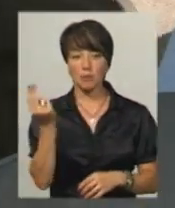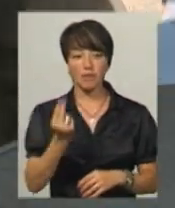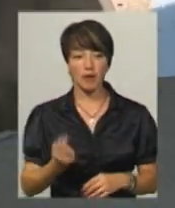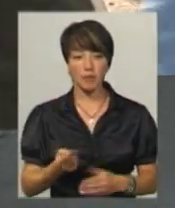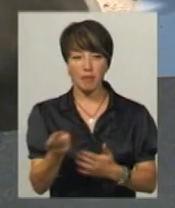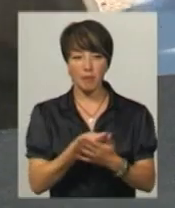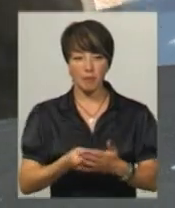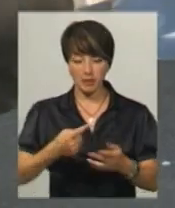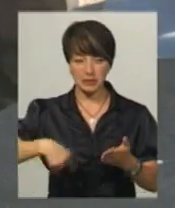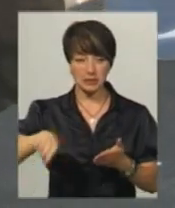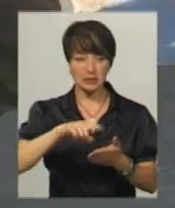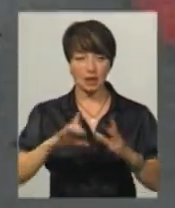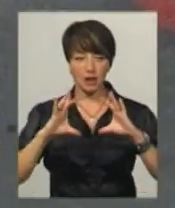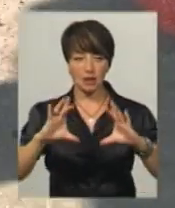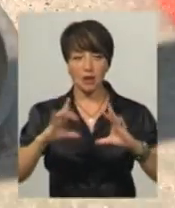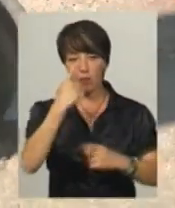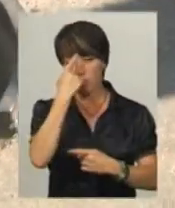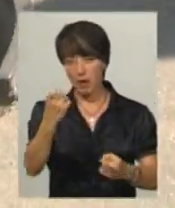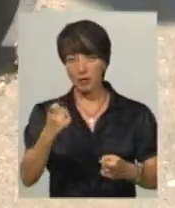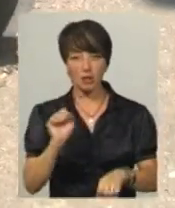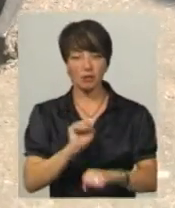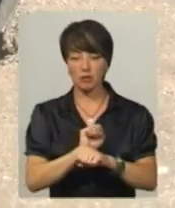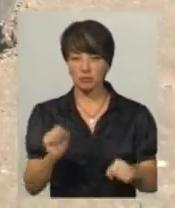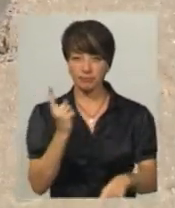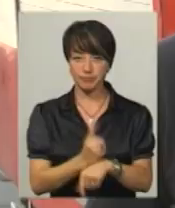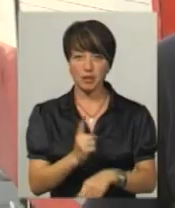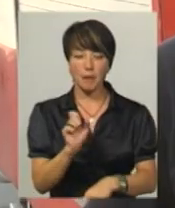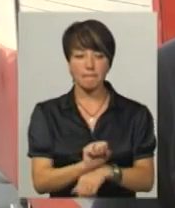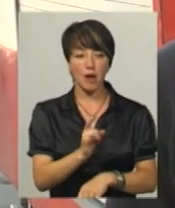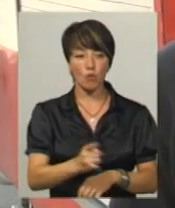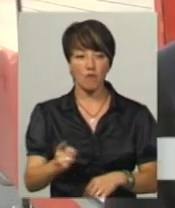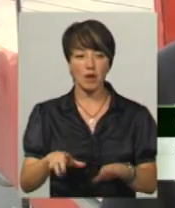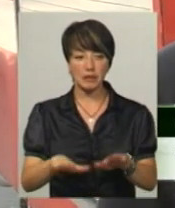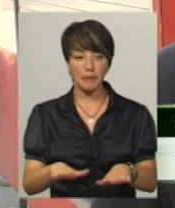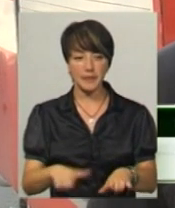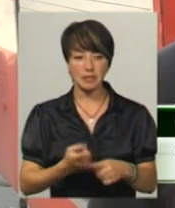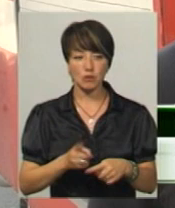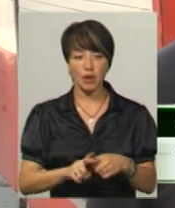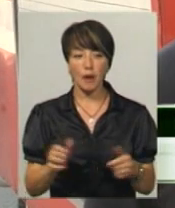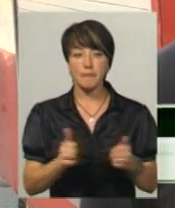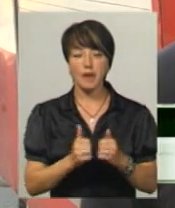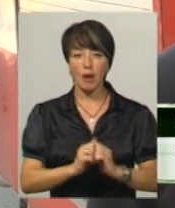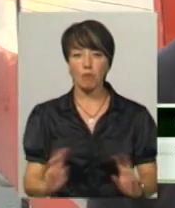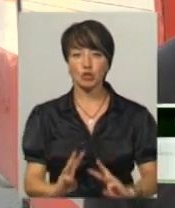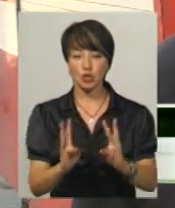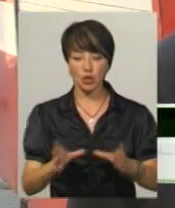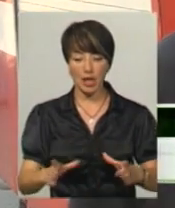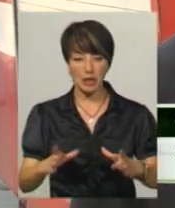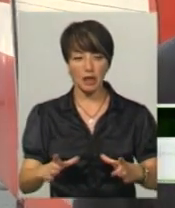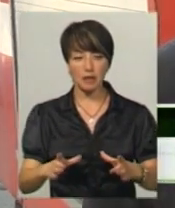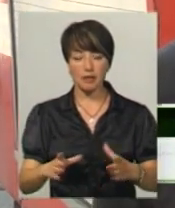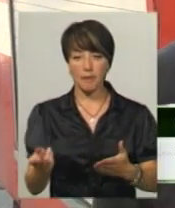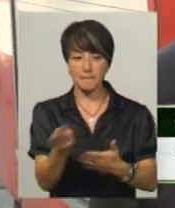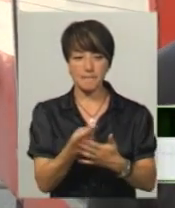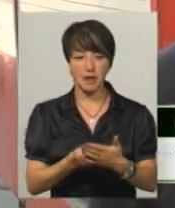рятувальники намалювали знак попередження для водіїв про небажаність паркування на цьому місці. Біля пожежного гідранта намалювали